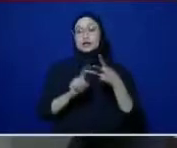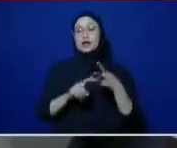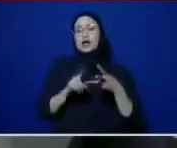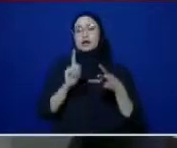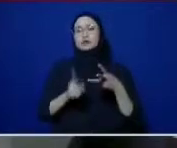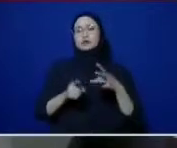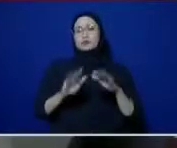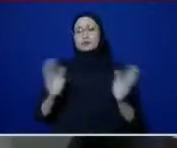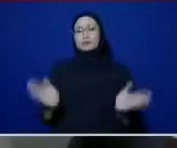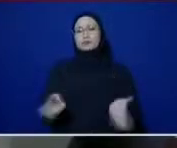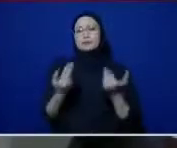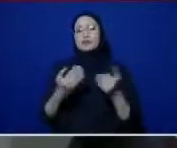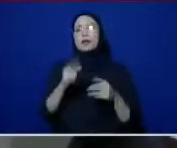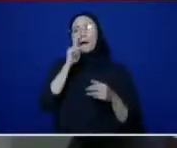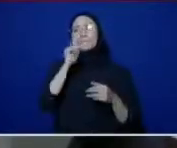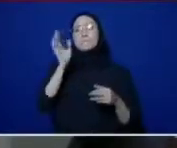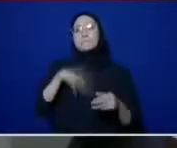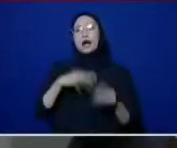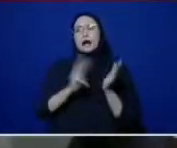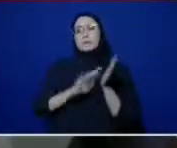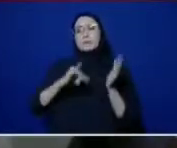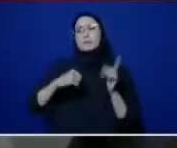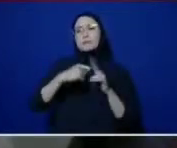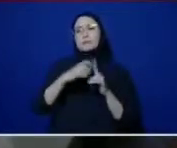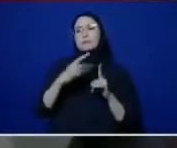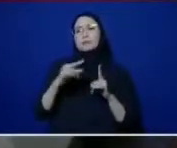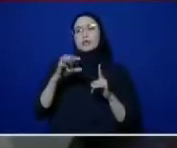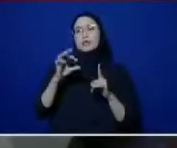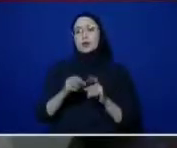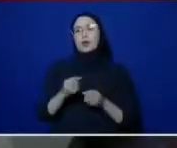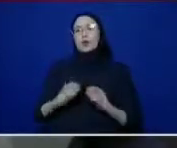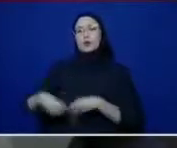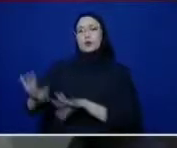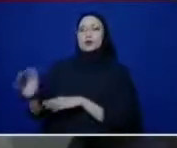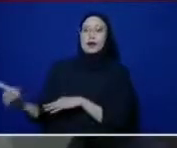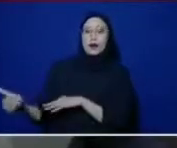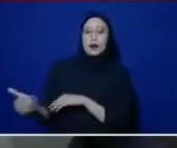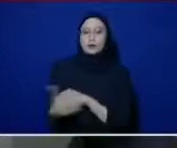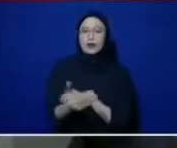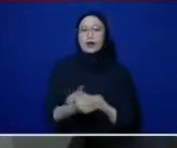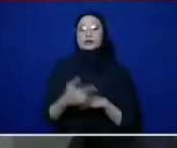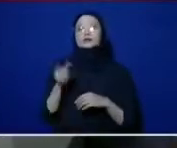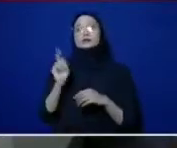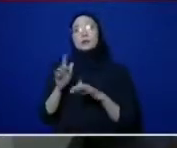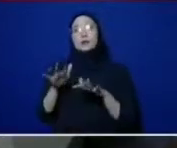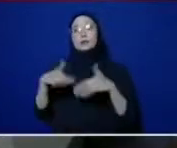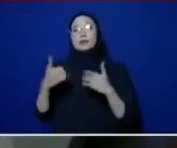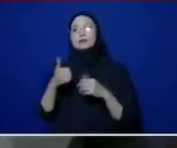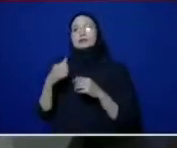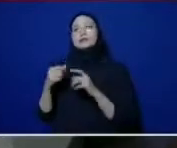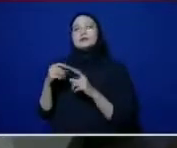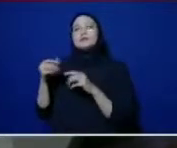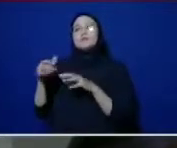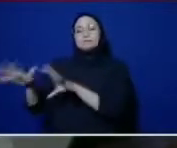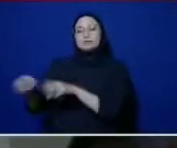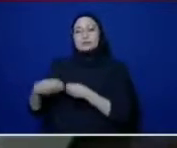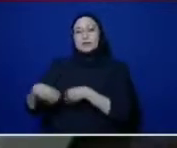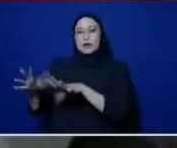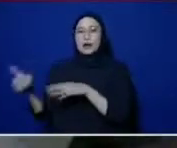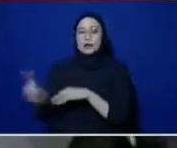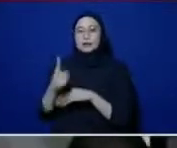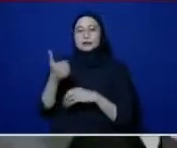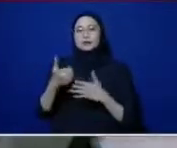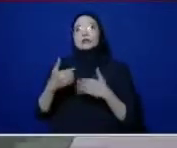membentuk yang namanya bank mikro nelayan agar para nelayan ini bisa mengakses ke bidang keuangan. Baik, silakan bergantian Pak Prabowo,